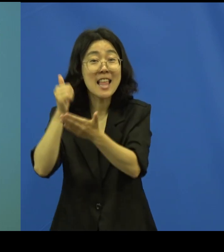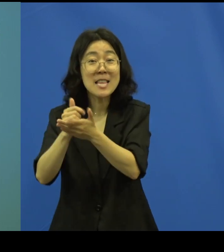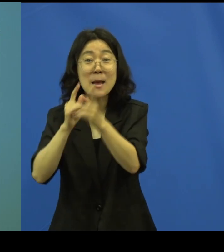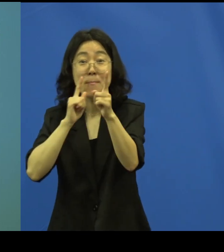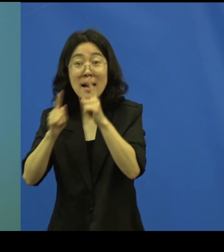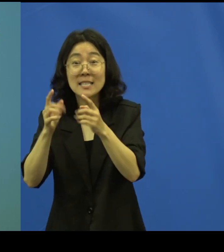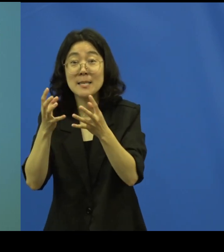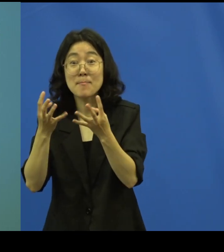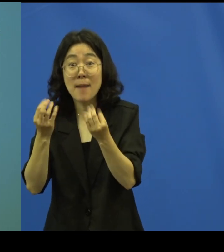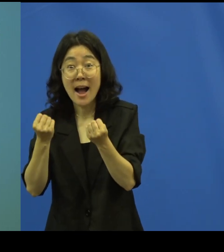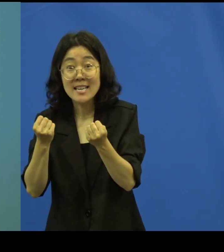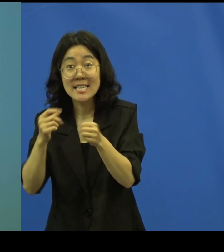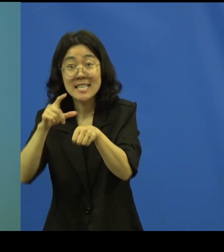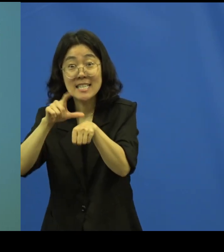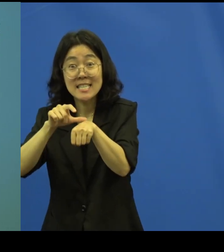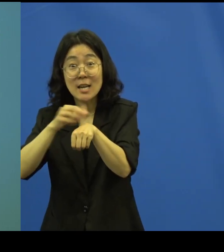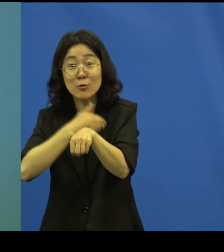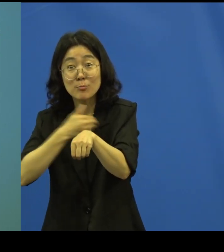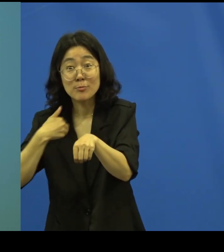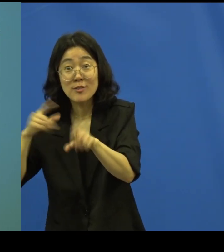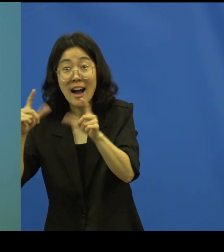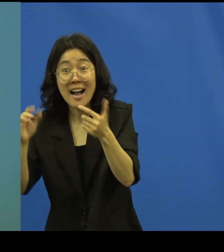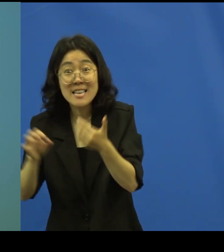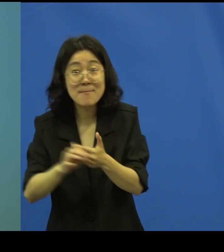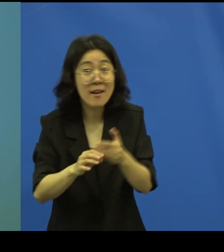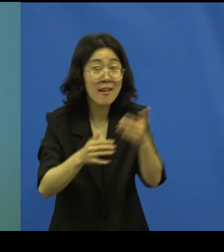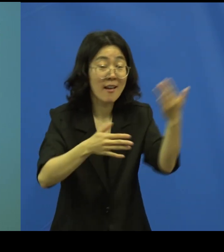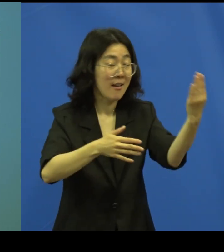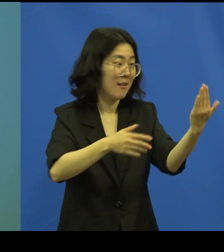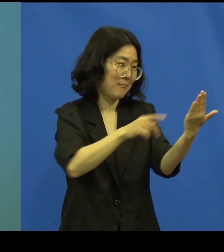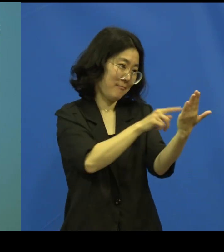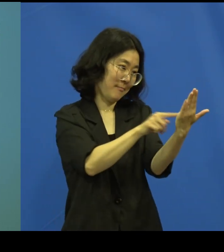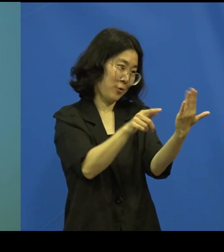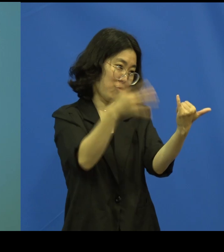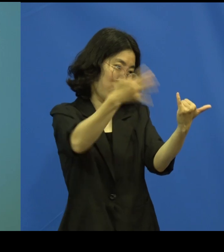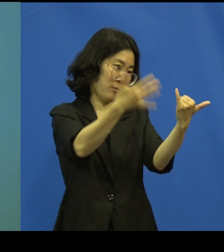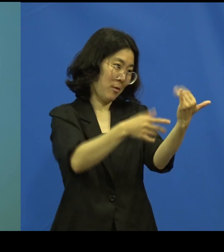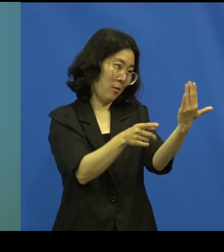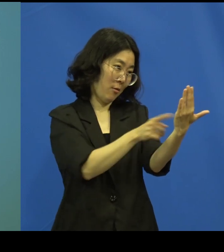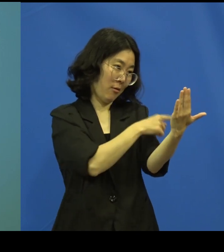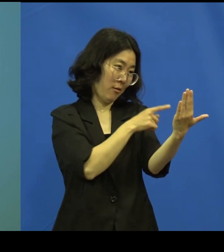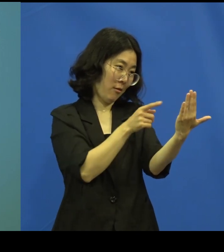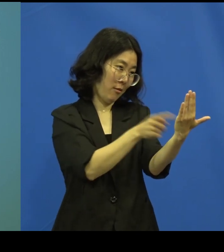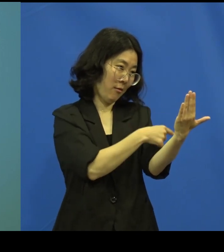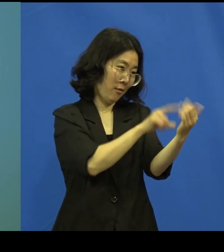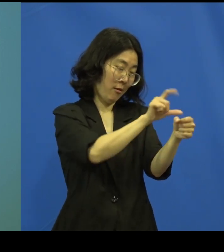게 비전이고 보는 게 나를 사로잡는 거예요. 무엇을 볼 것인가?